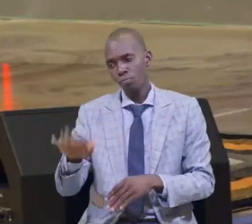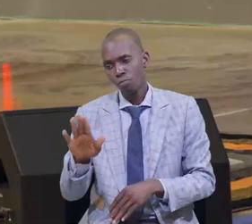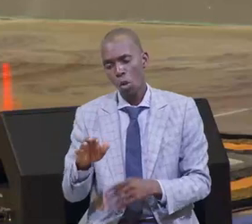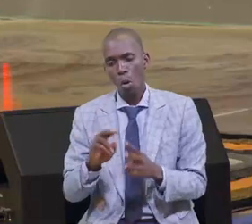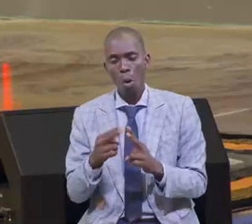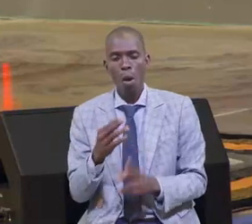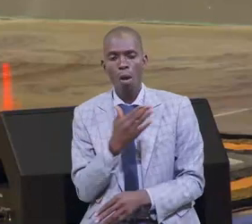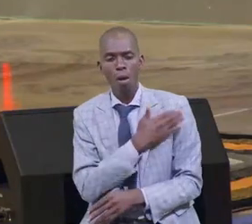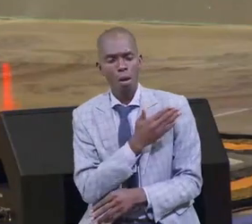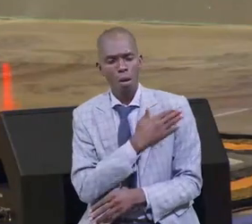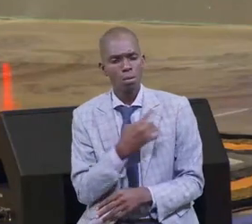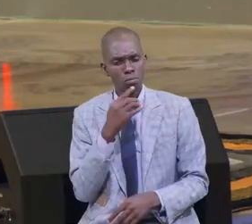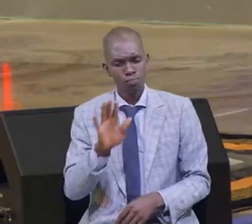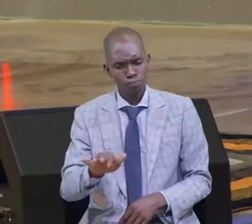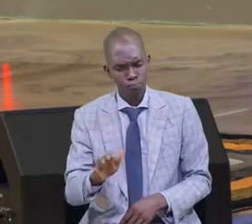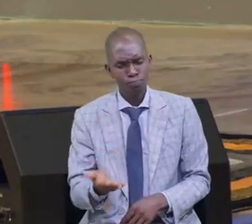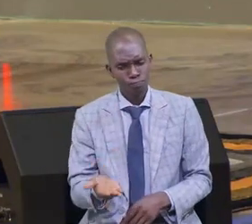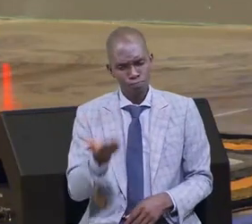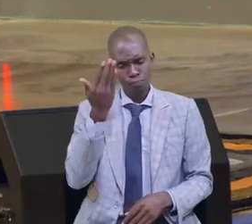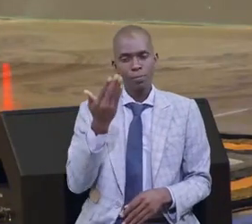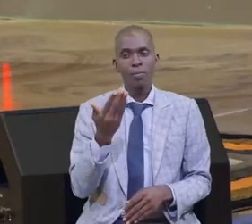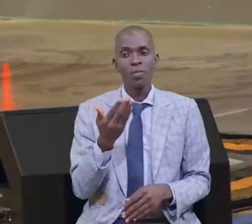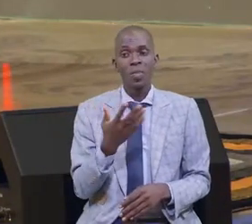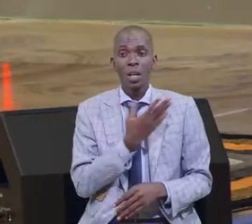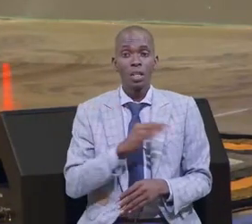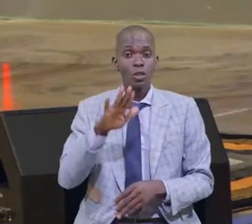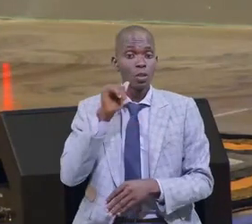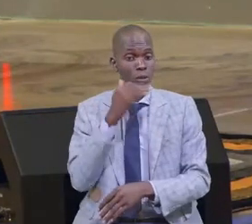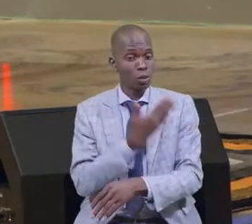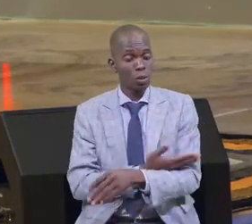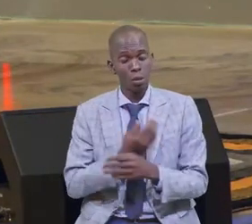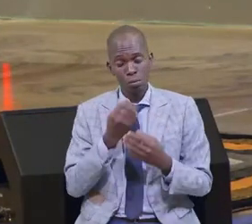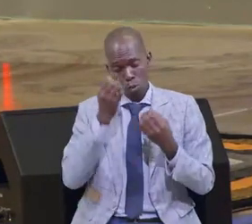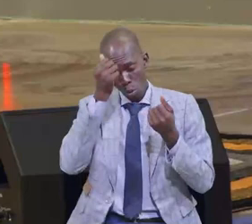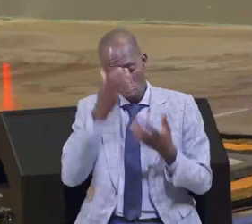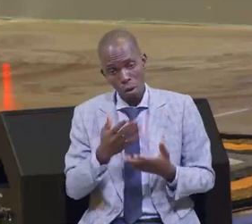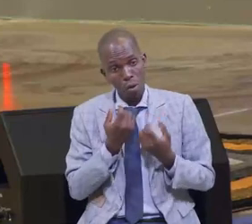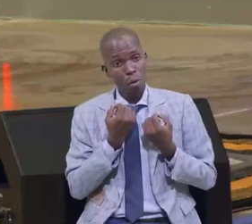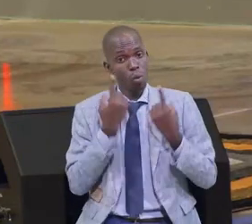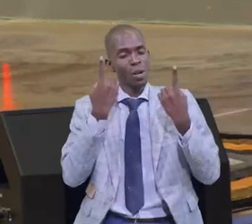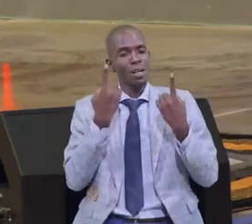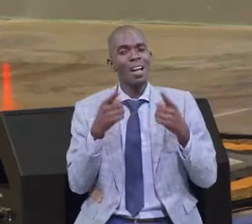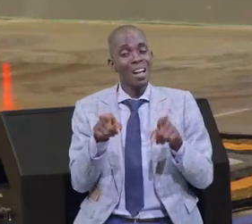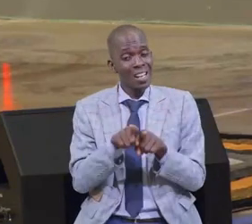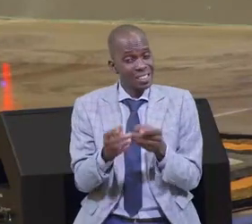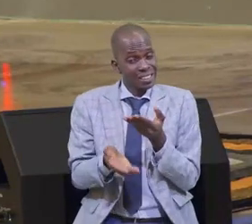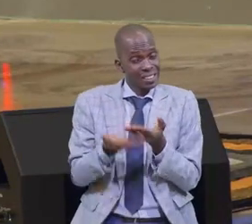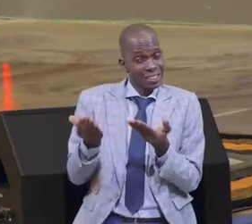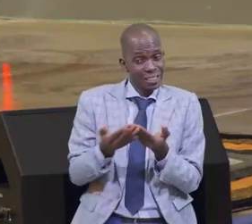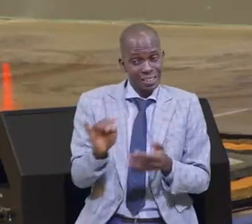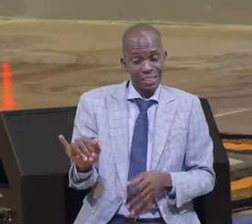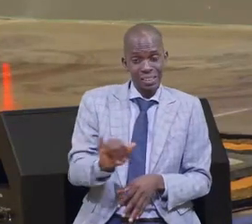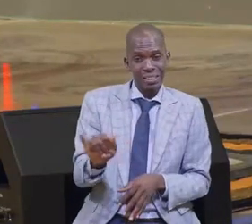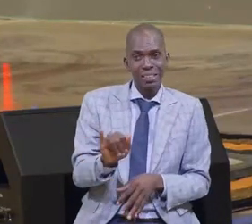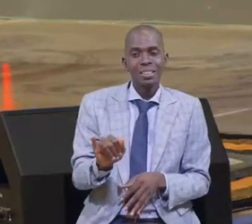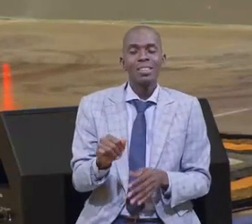la tapez, mais que réveille-toi, il est l'heure de se réveiller. Et ta fille se réveille de son sommeil.